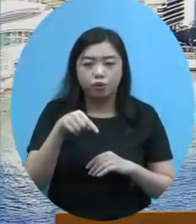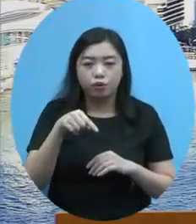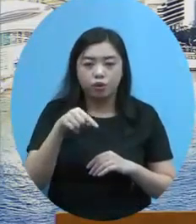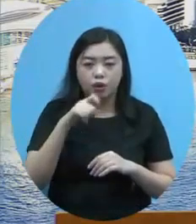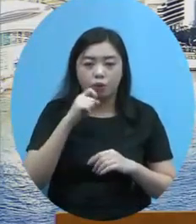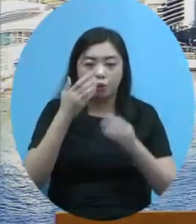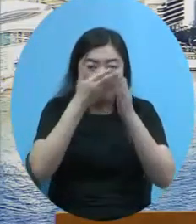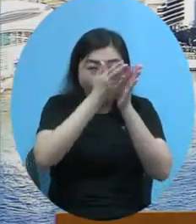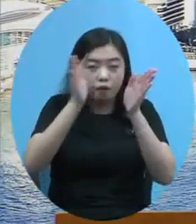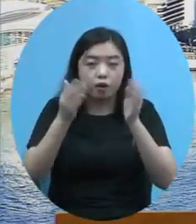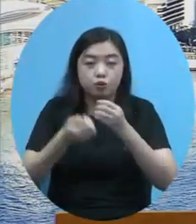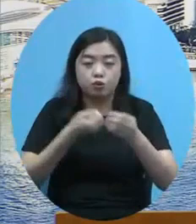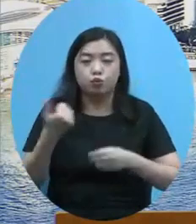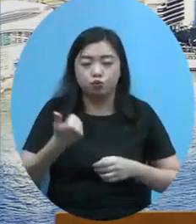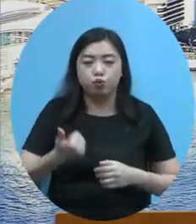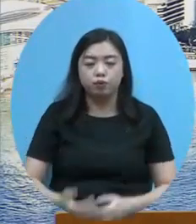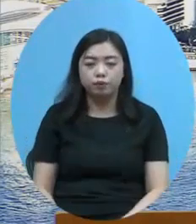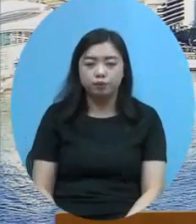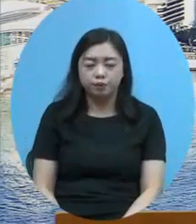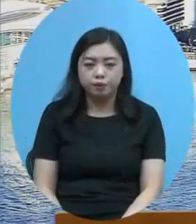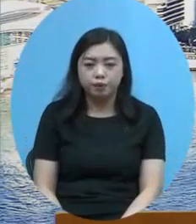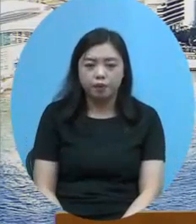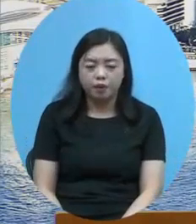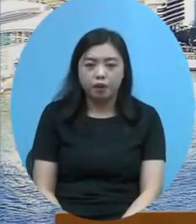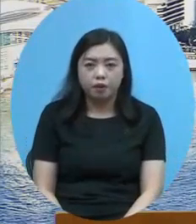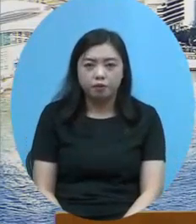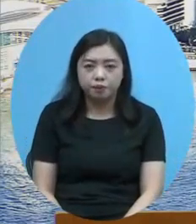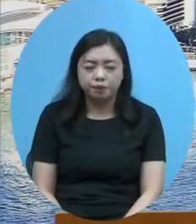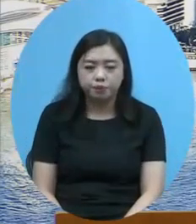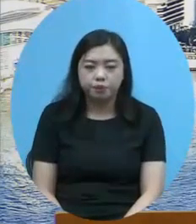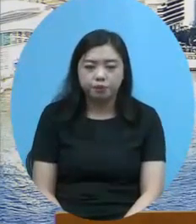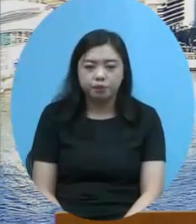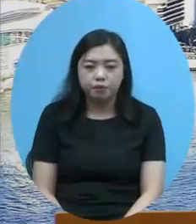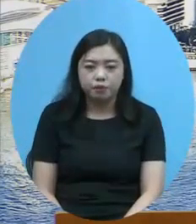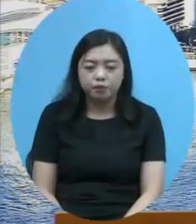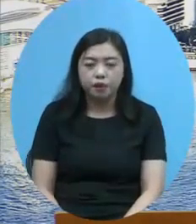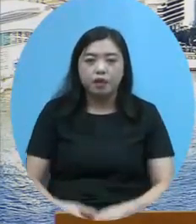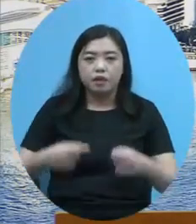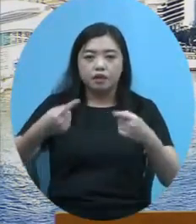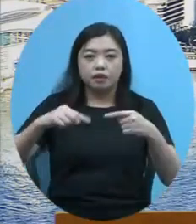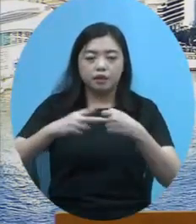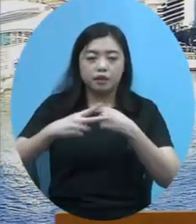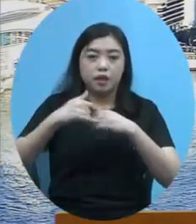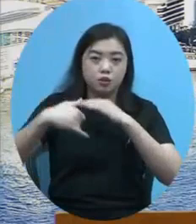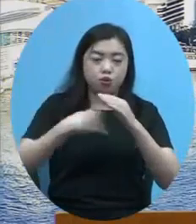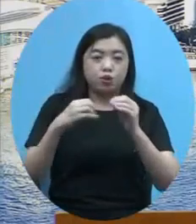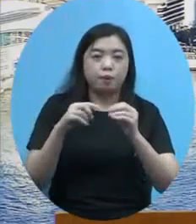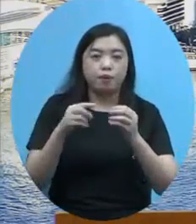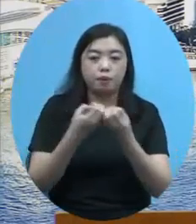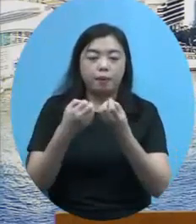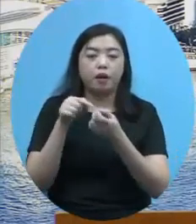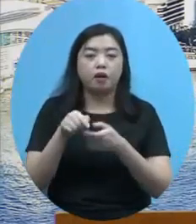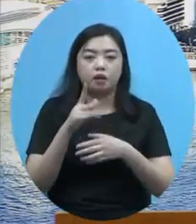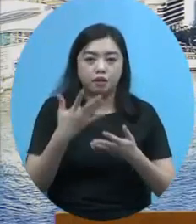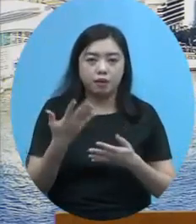較廣泛啲嘅一個傳播。咁第二個問題就係關於輸入個案啦。咁我哋見到即係輸入個案係喺近期咧